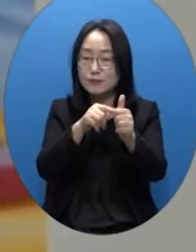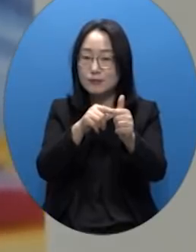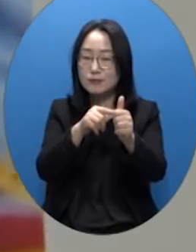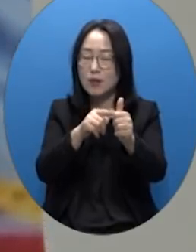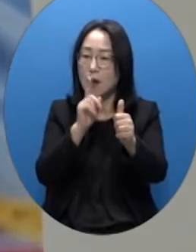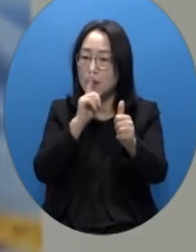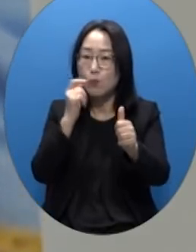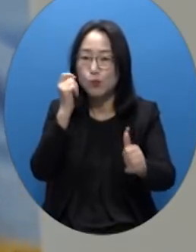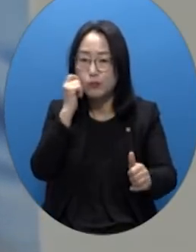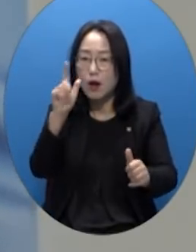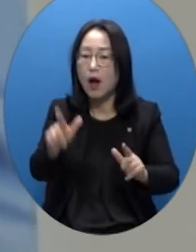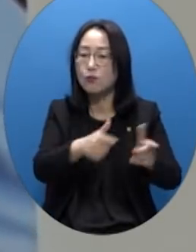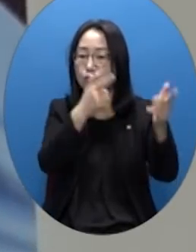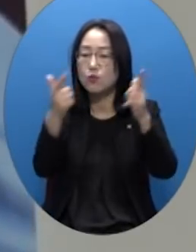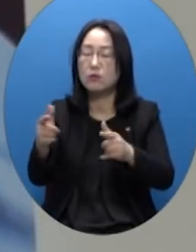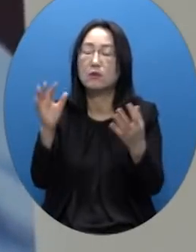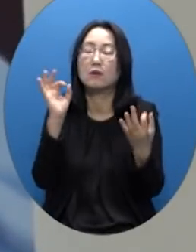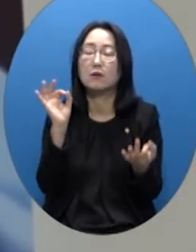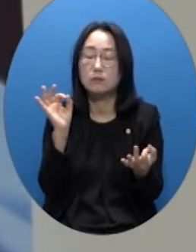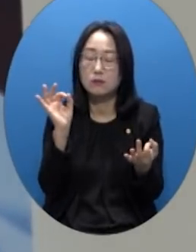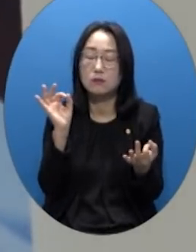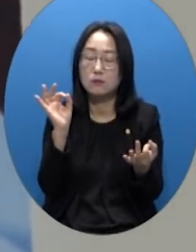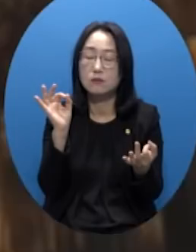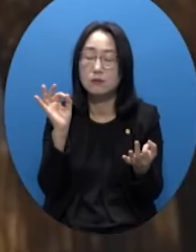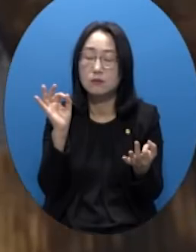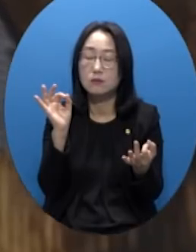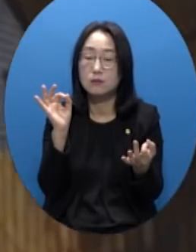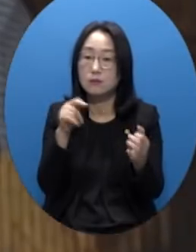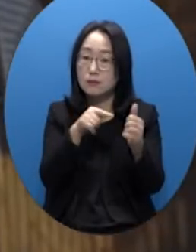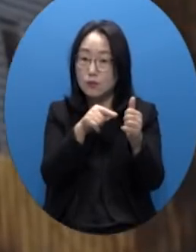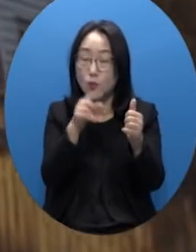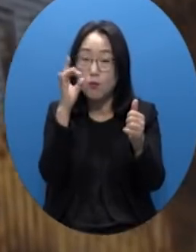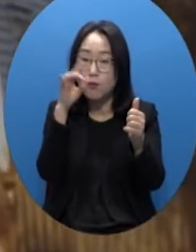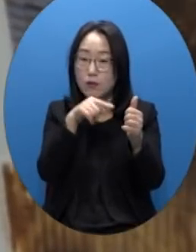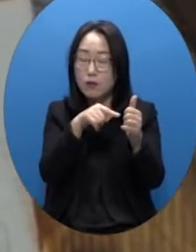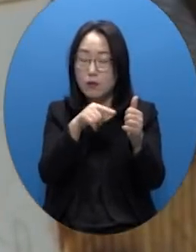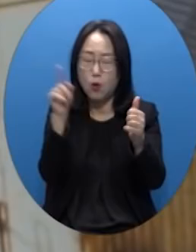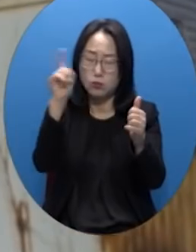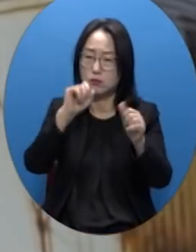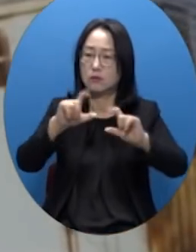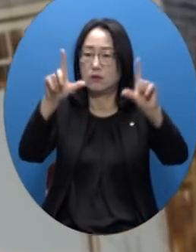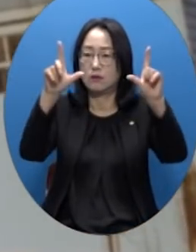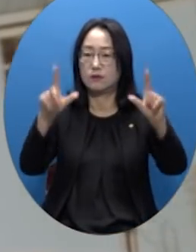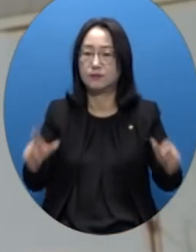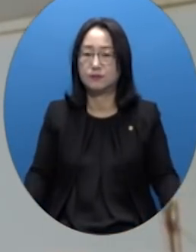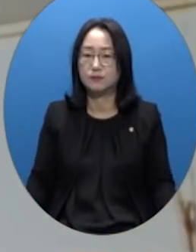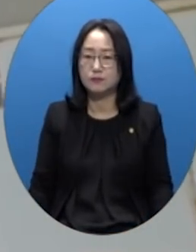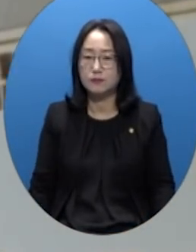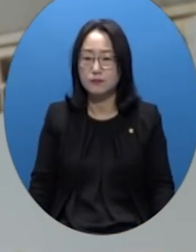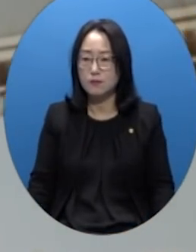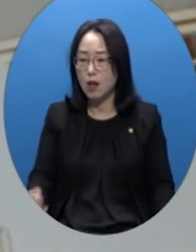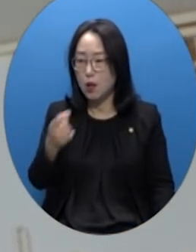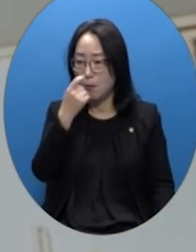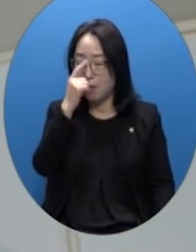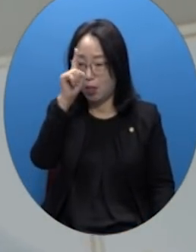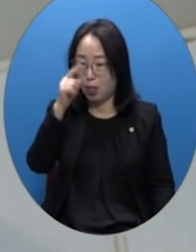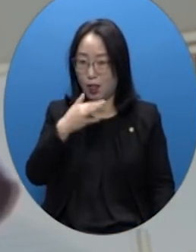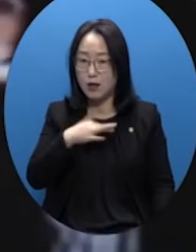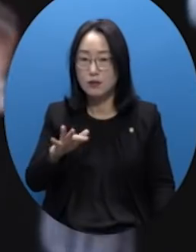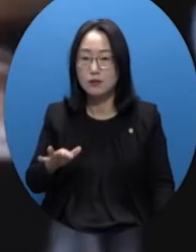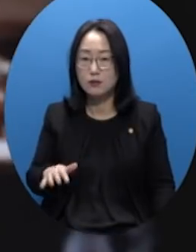말도 못하고 하자 어야만 잘 안됐던 이 아이가 어느 날 한 번도 배운 적이 없는